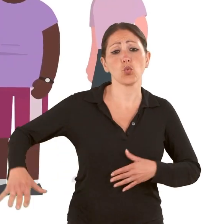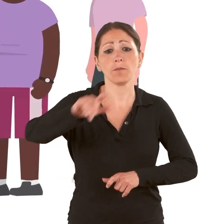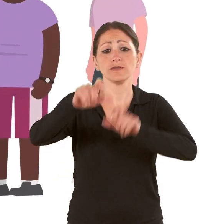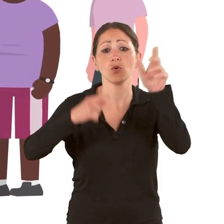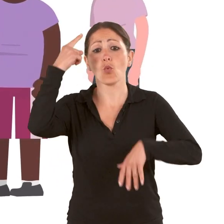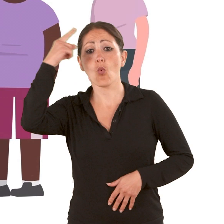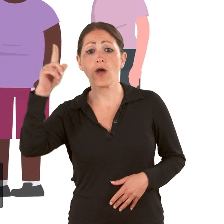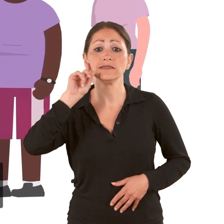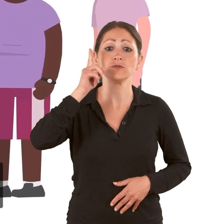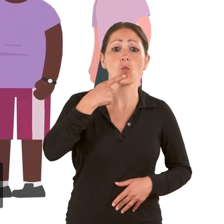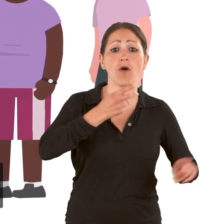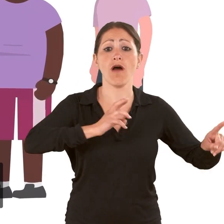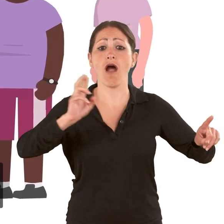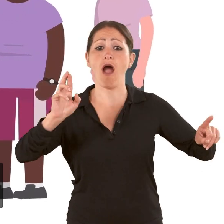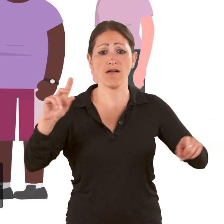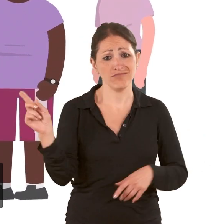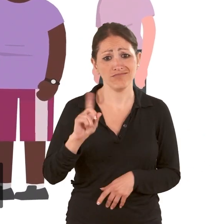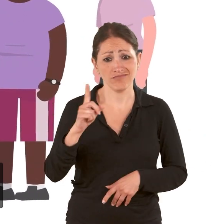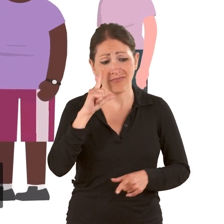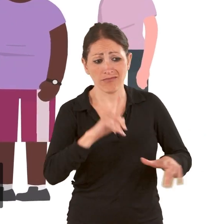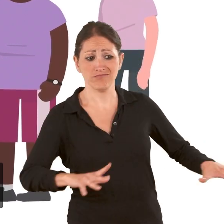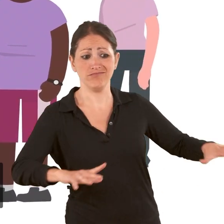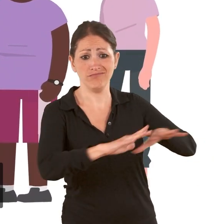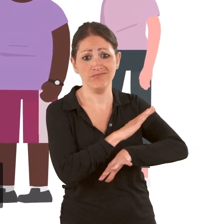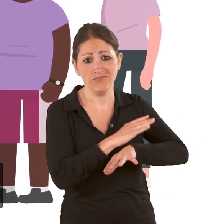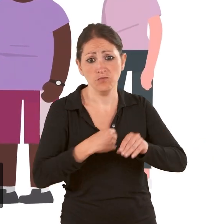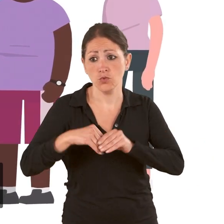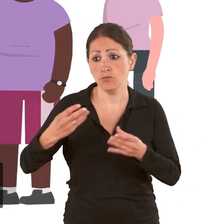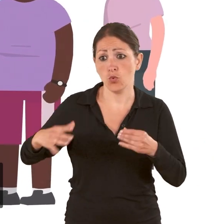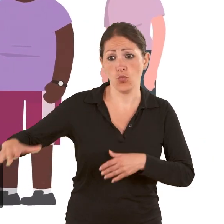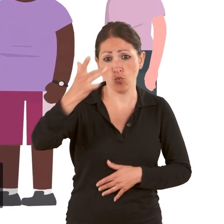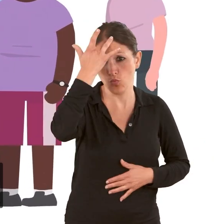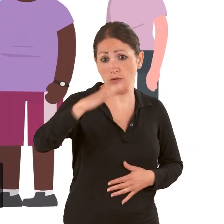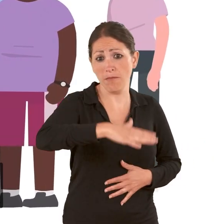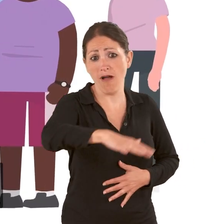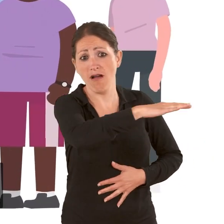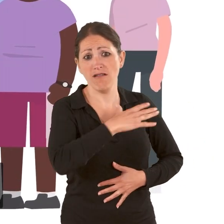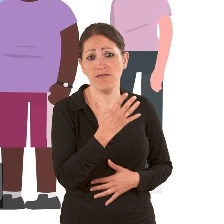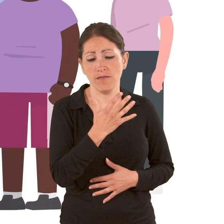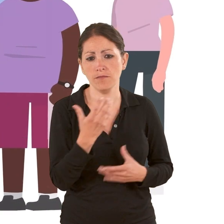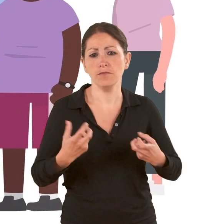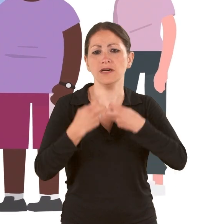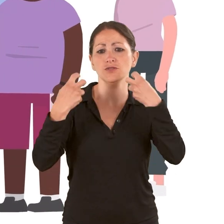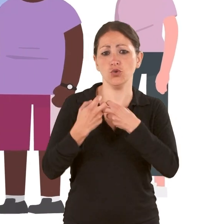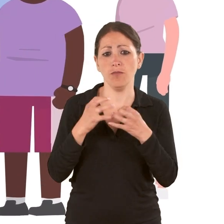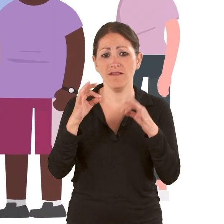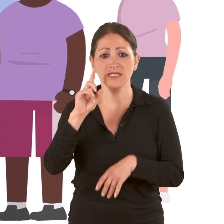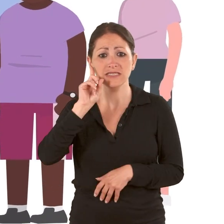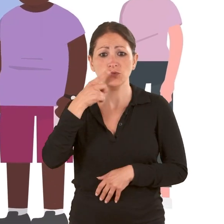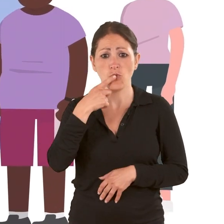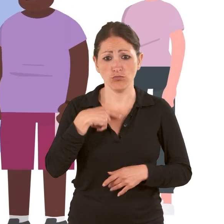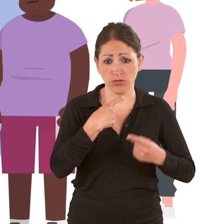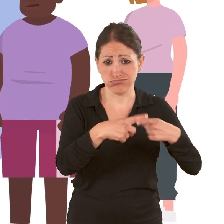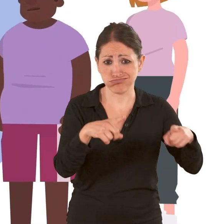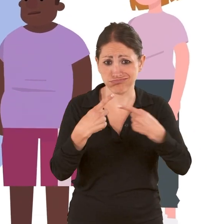Contrairement à ce que beaucoup de gens pensent, la surdité est loin d'être rare. Elle est très souvent invisible et mal connue. Par exemple, il y a différentes formes